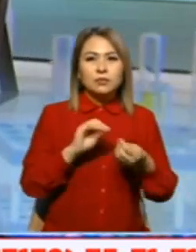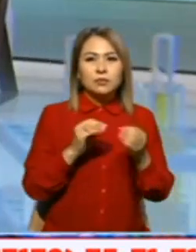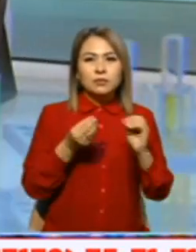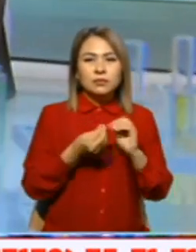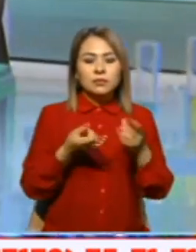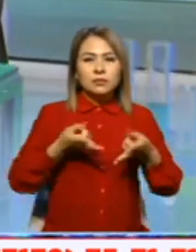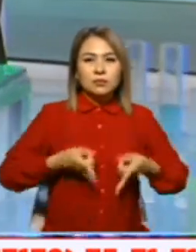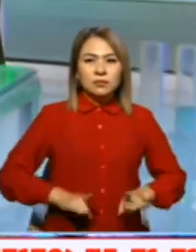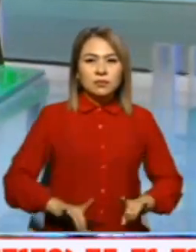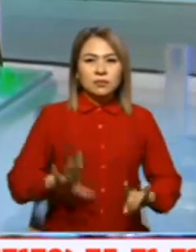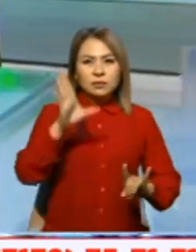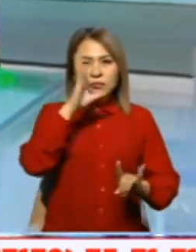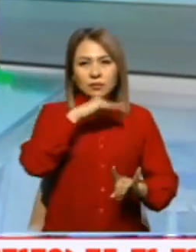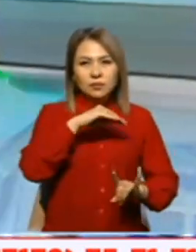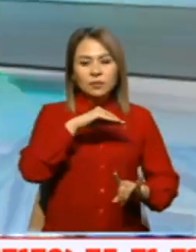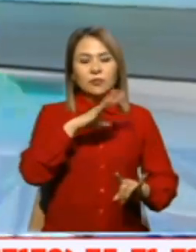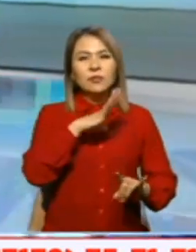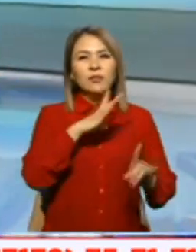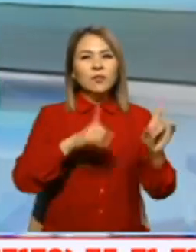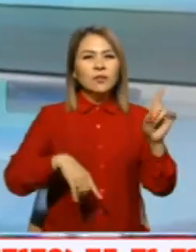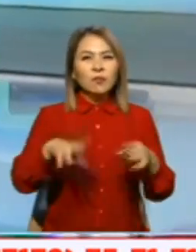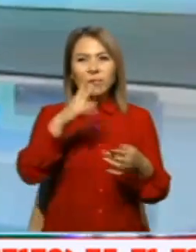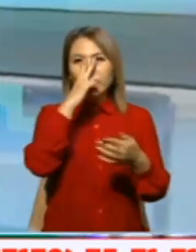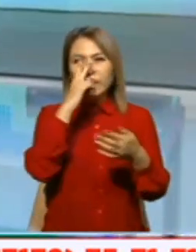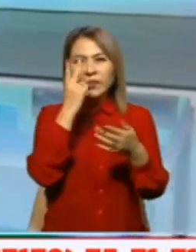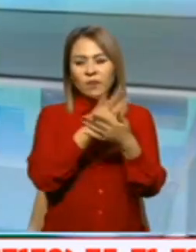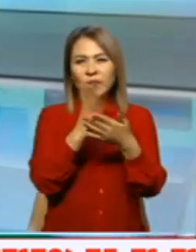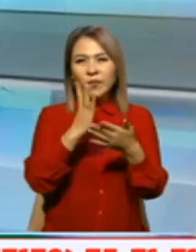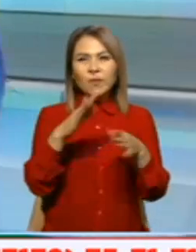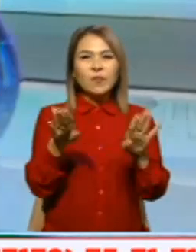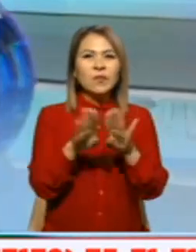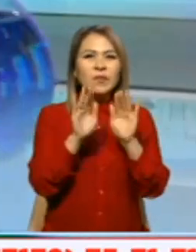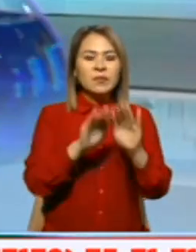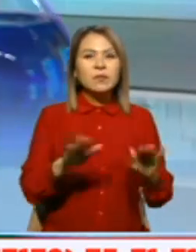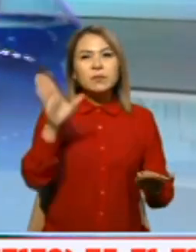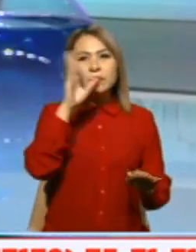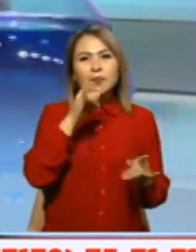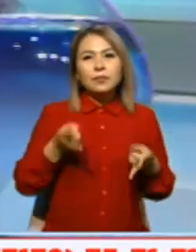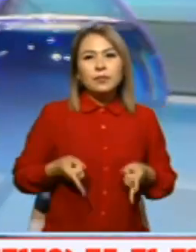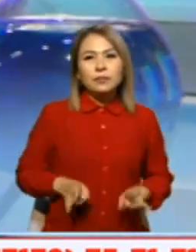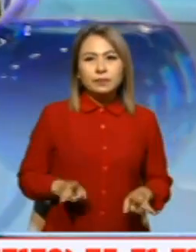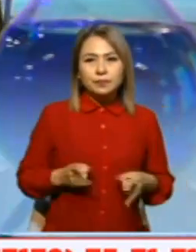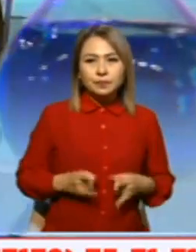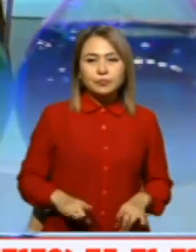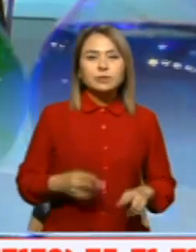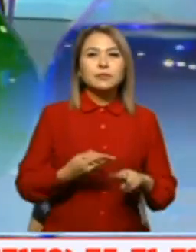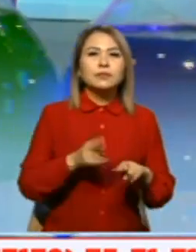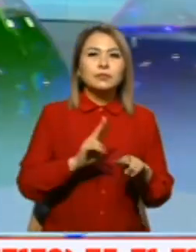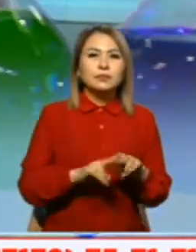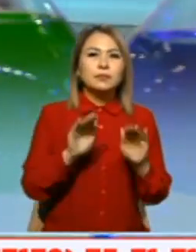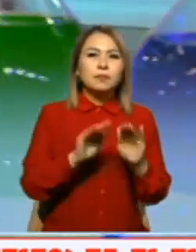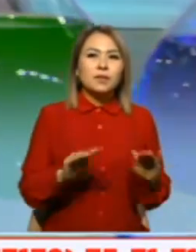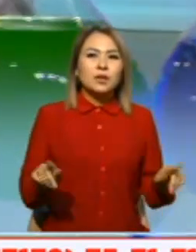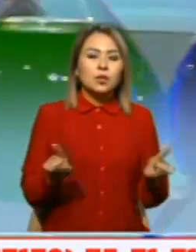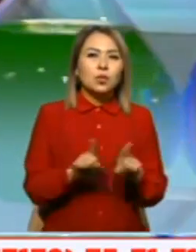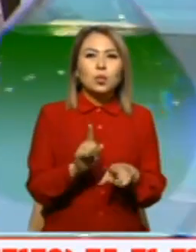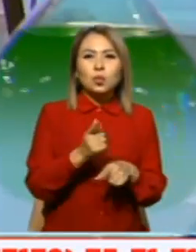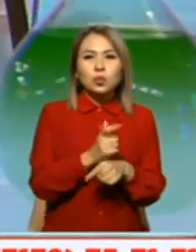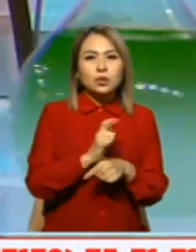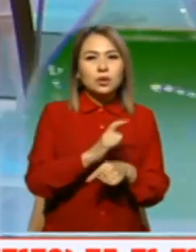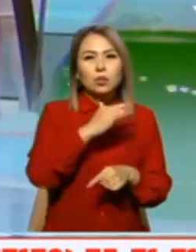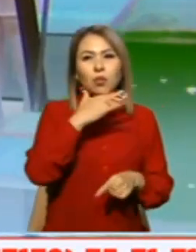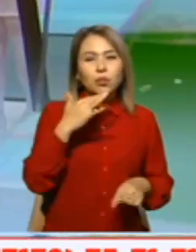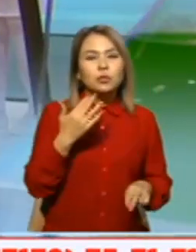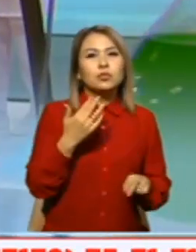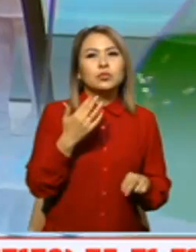туылуы мүмкін деген. Кейбір аналар оған да қарамай, оны баланы дүниеге әкеліп жатады. ондай балдарда қазір өте көп.